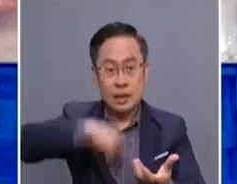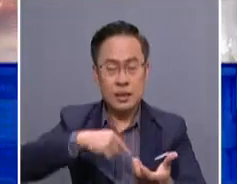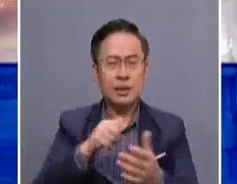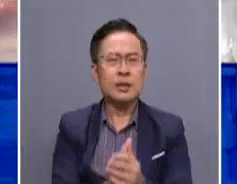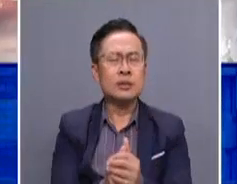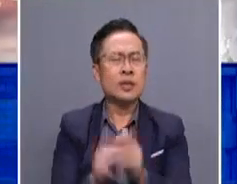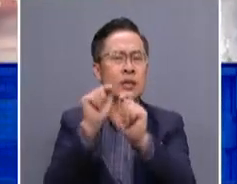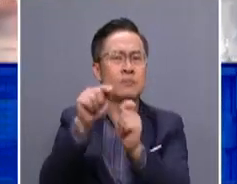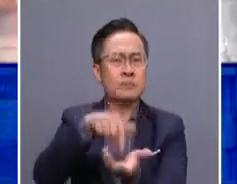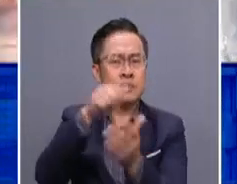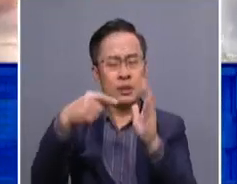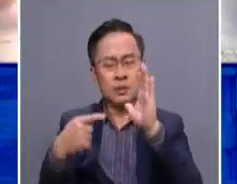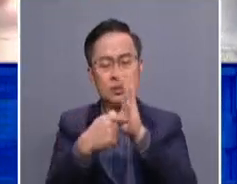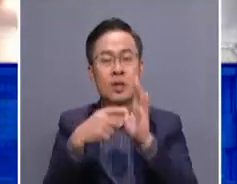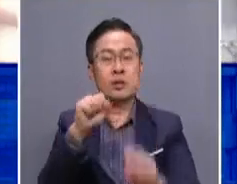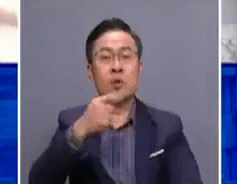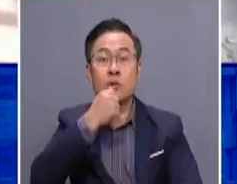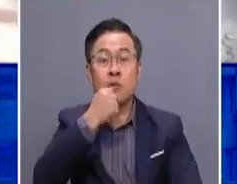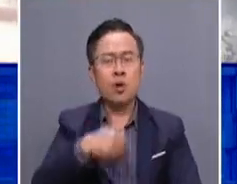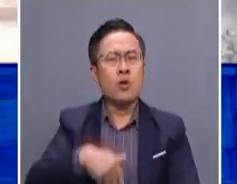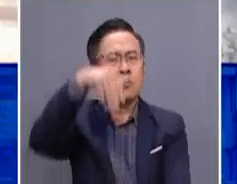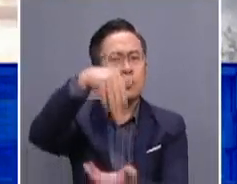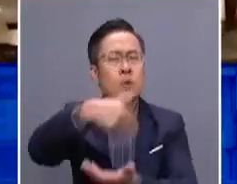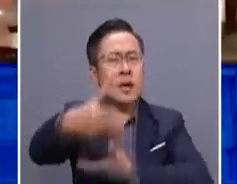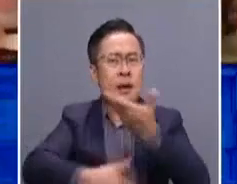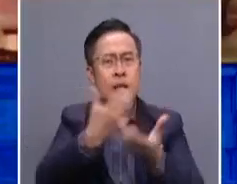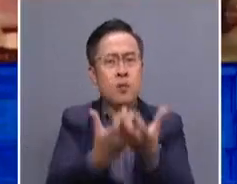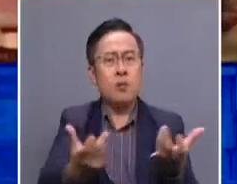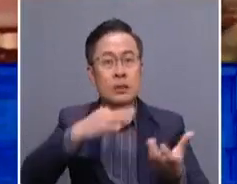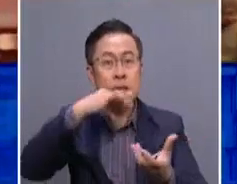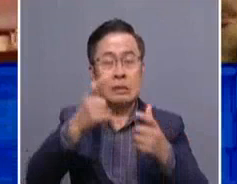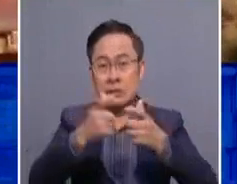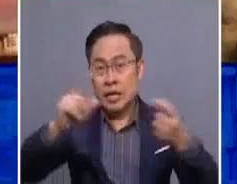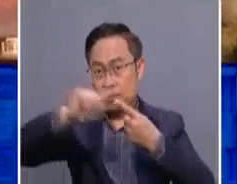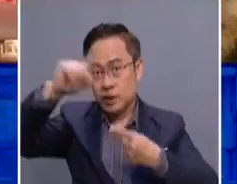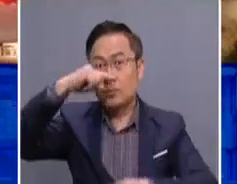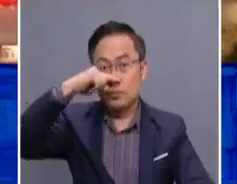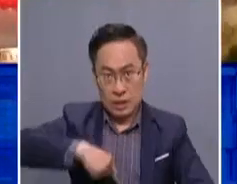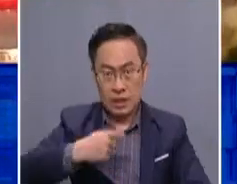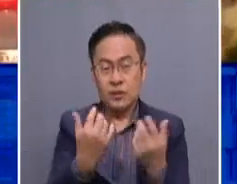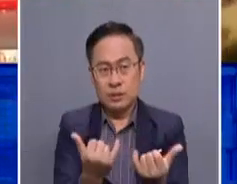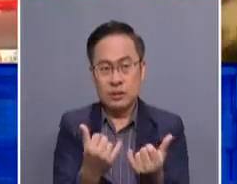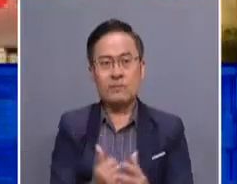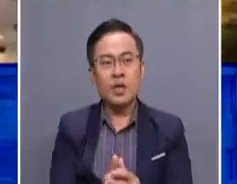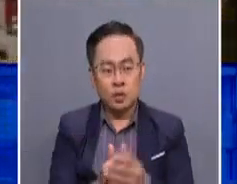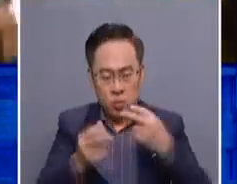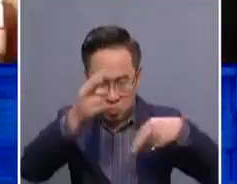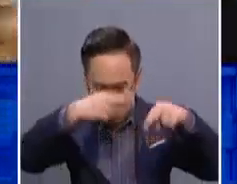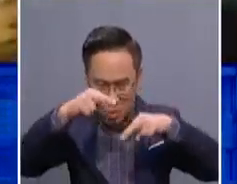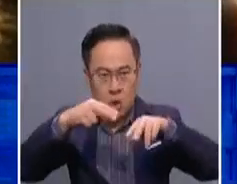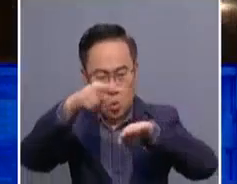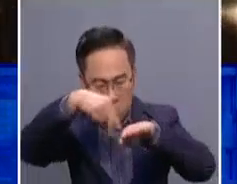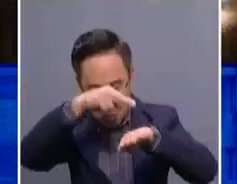ภอเมืองสมุทรสาครนะครับที่นี่เป็นตลาดกลางซื้อขายสัตว์น้ำที่ใหญ่ที่สุดของประเทศฮะมีการตรวจเข้มนะ